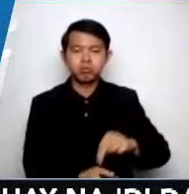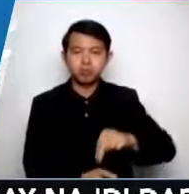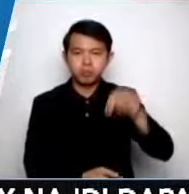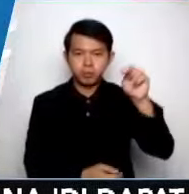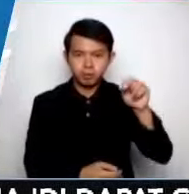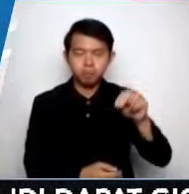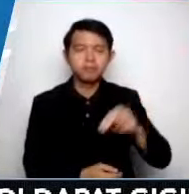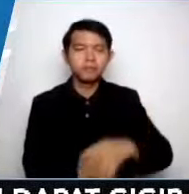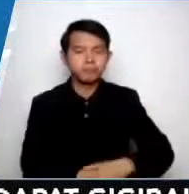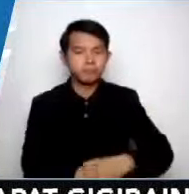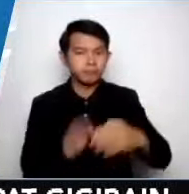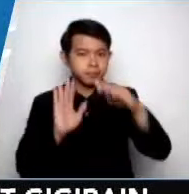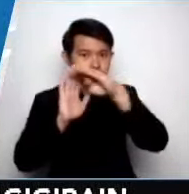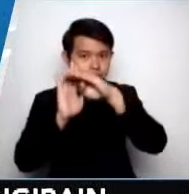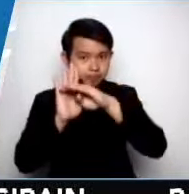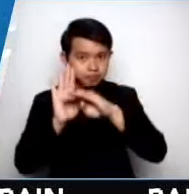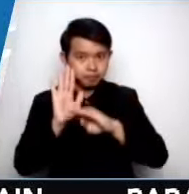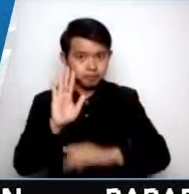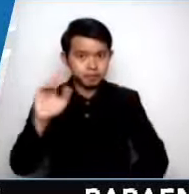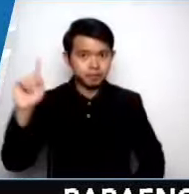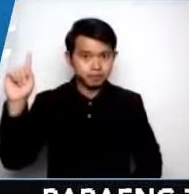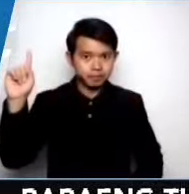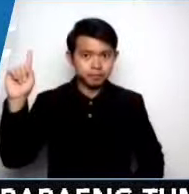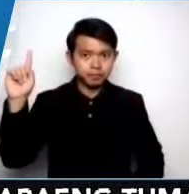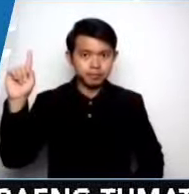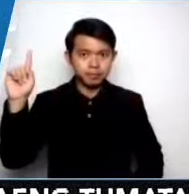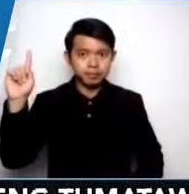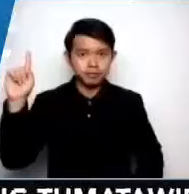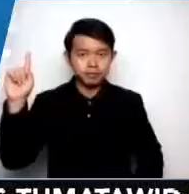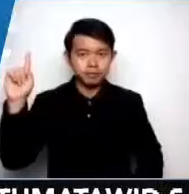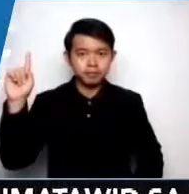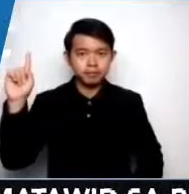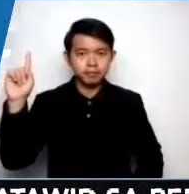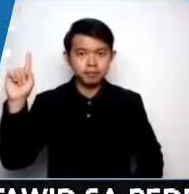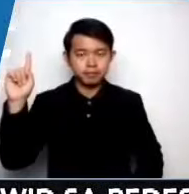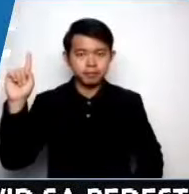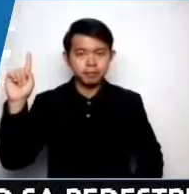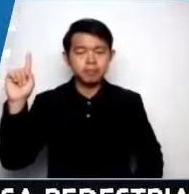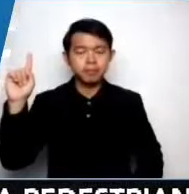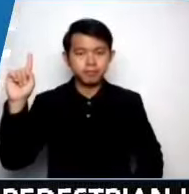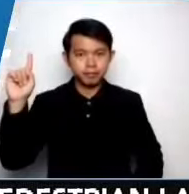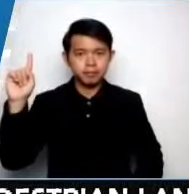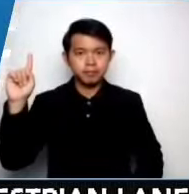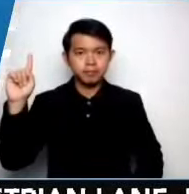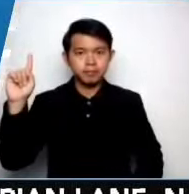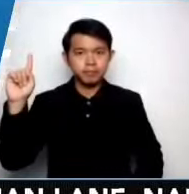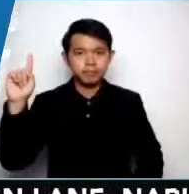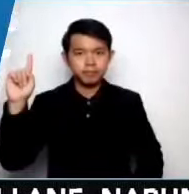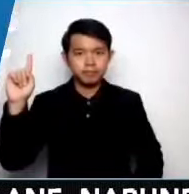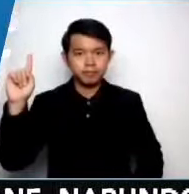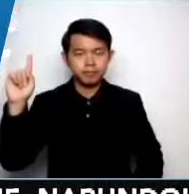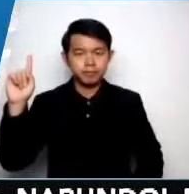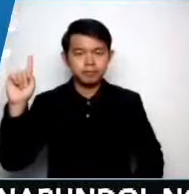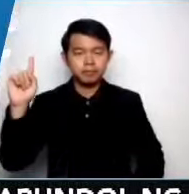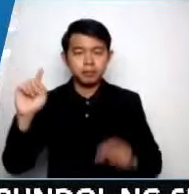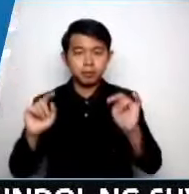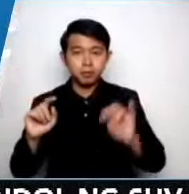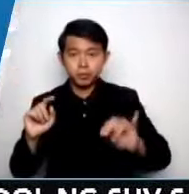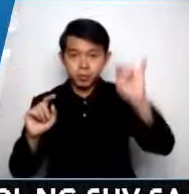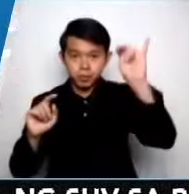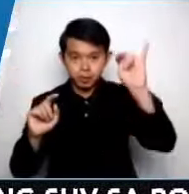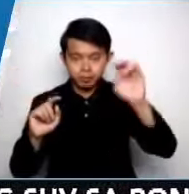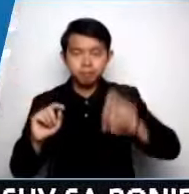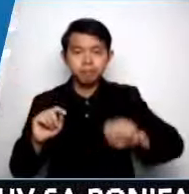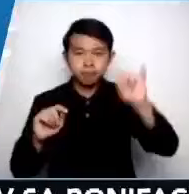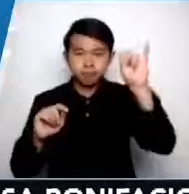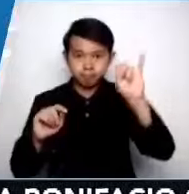portion ng Apayao, northernmost portion ng Abra, Ilocos Norte, northernmost portion ng Ilocos Sur, at